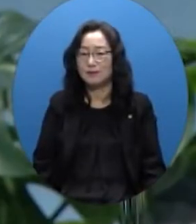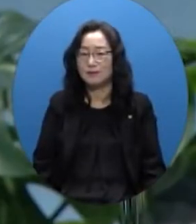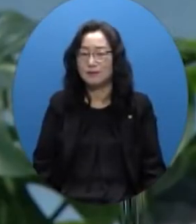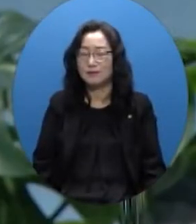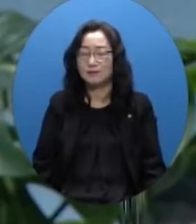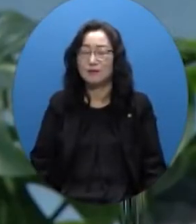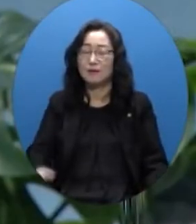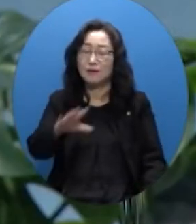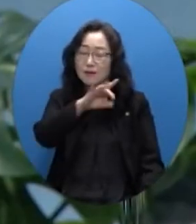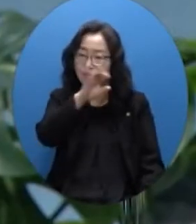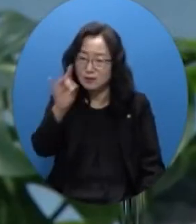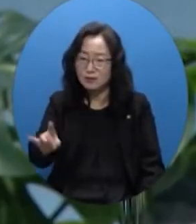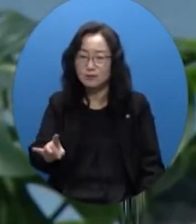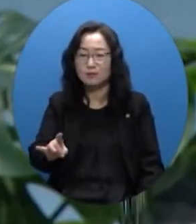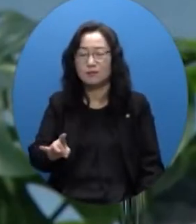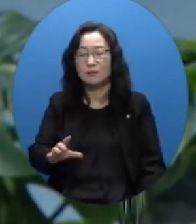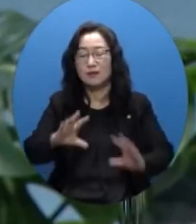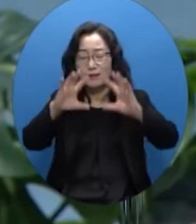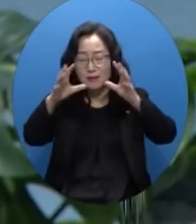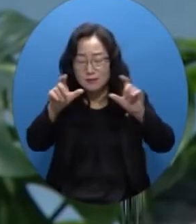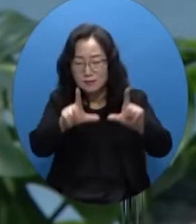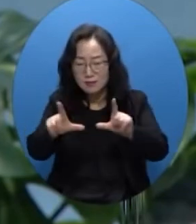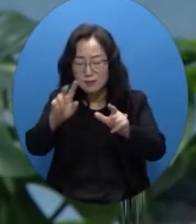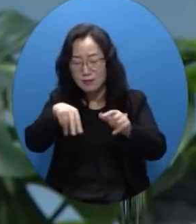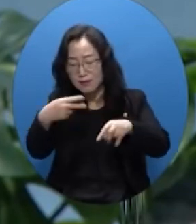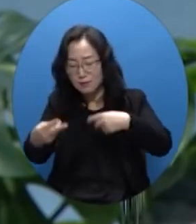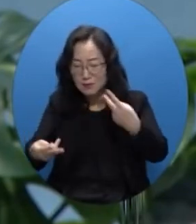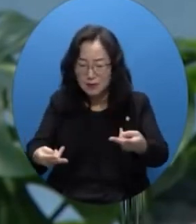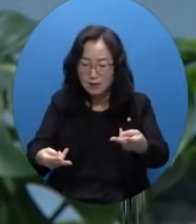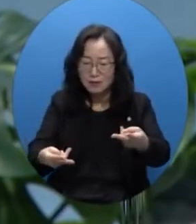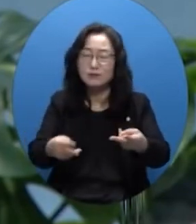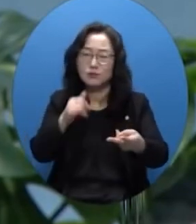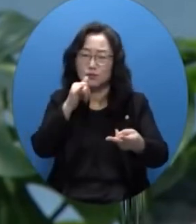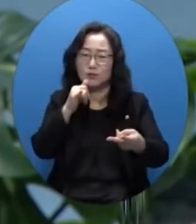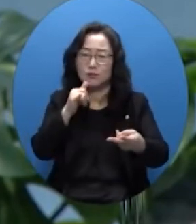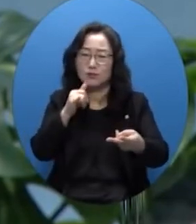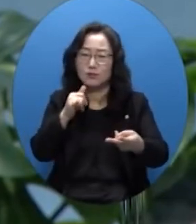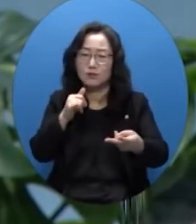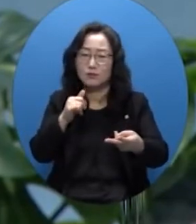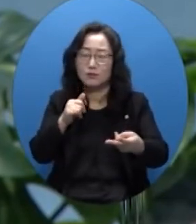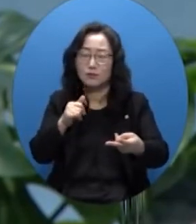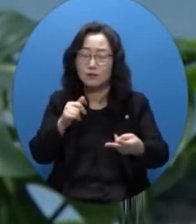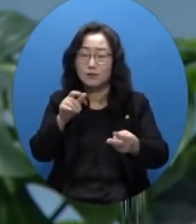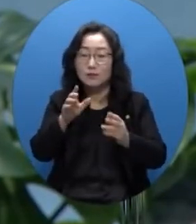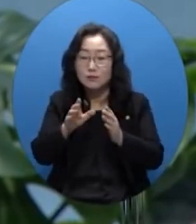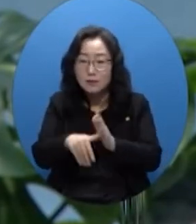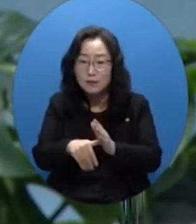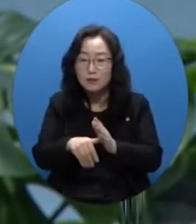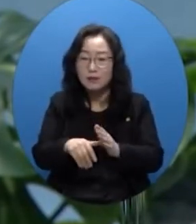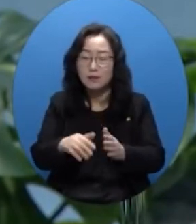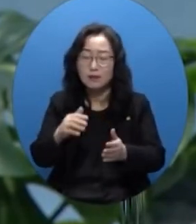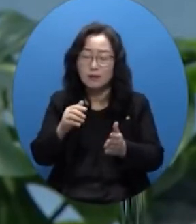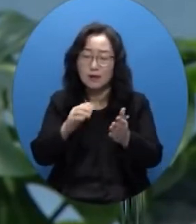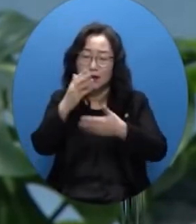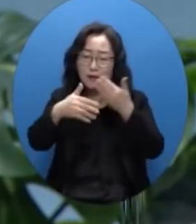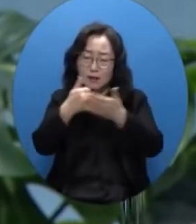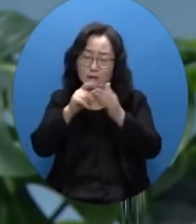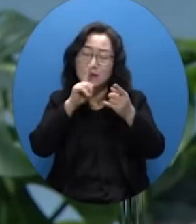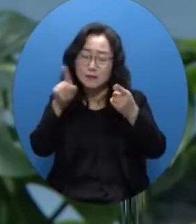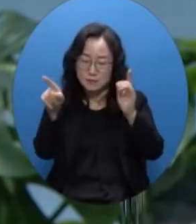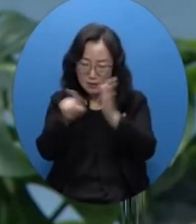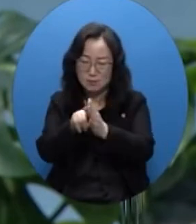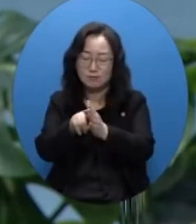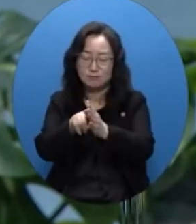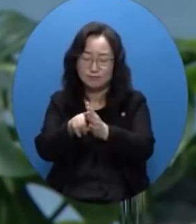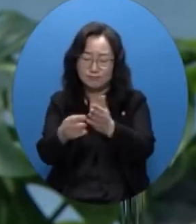때때로 우리는 화만 스타 보고서 넘어지고 쓰러집니다 그러나 그때 우리가 취미 약속의 말씀 붙잡고 친 바라보고 다시 일을